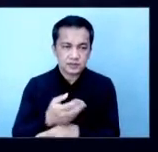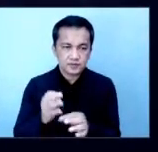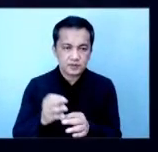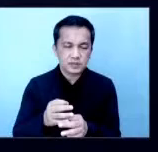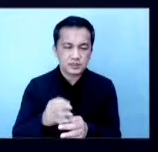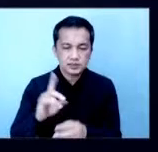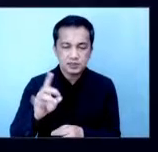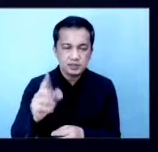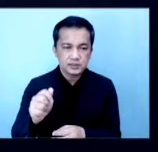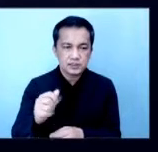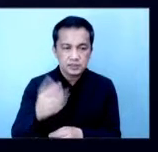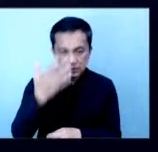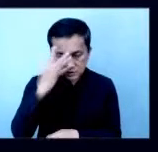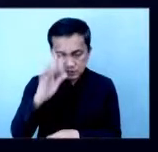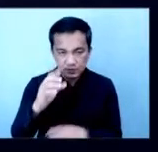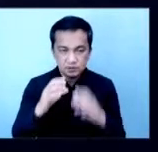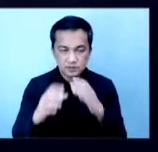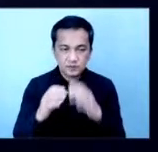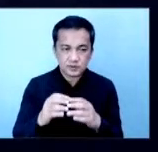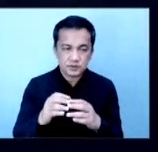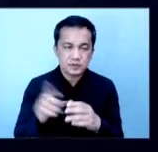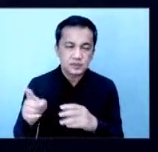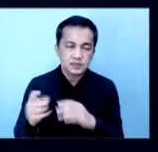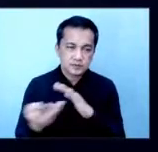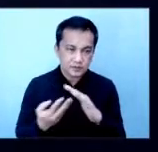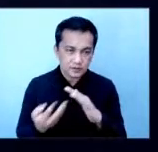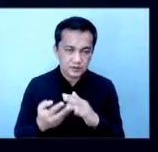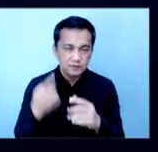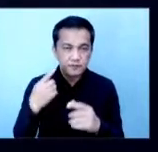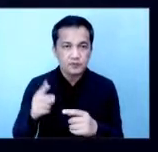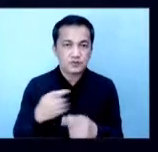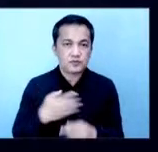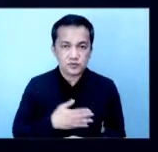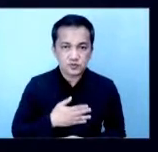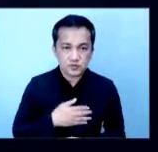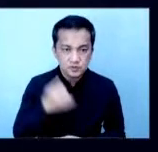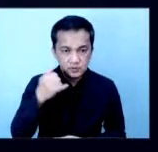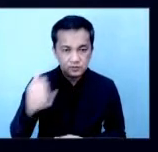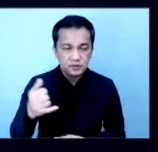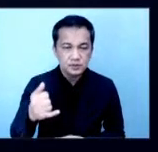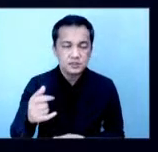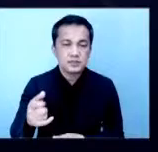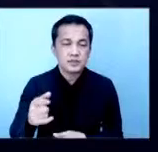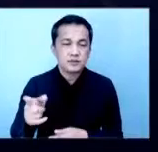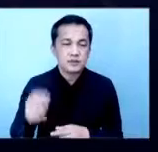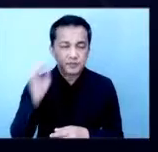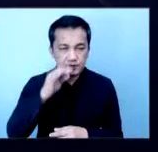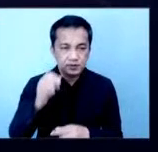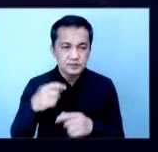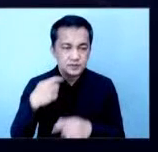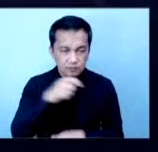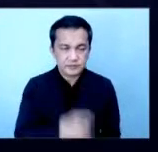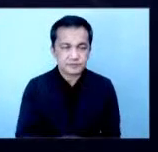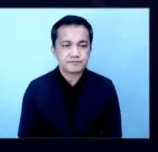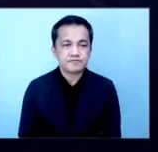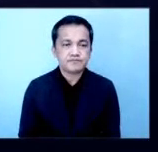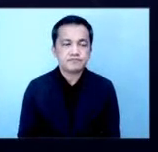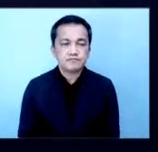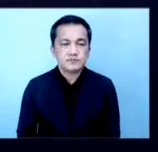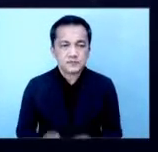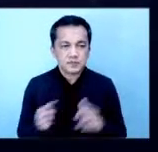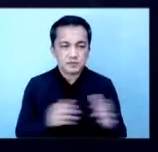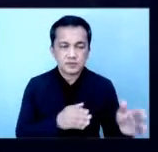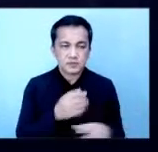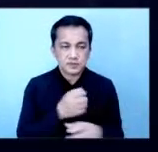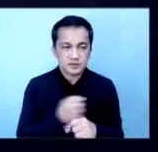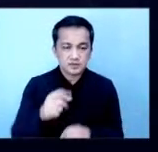ang Smart Communications sa kanilang subscribers para sa mga may gustong tawagan na kababayan natin sa Taiwan. Samantala, binawi na ng